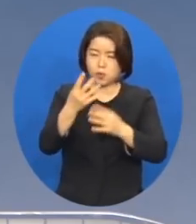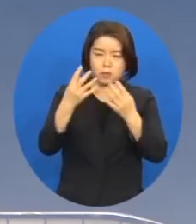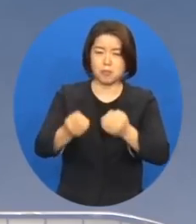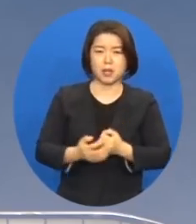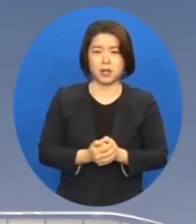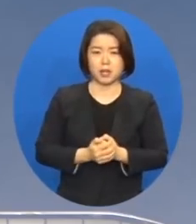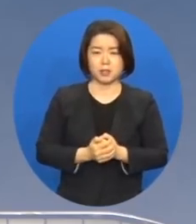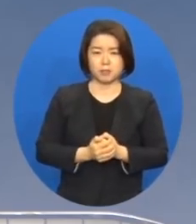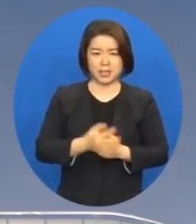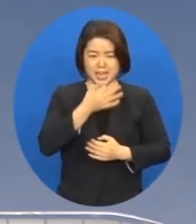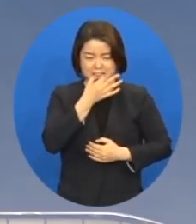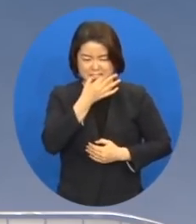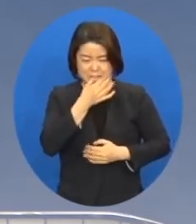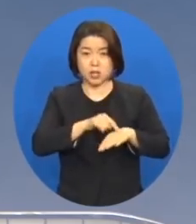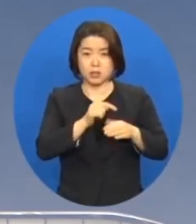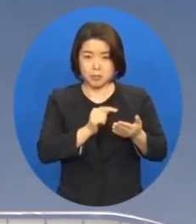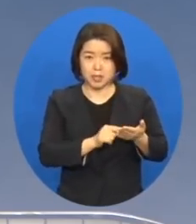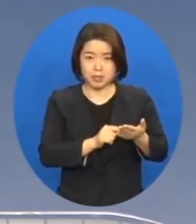탐심,